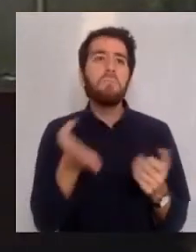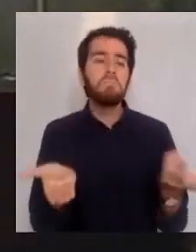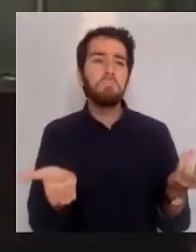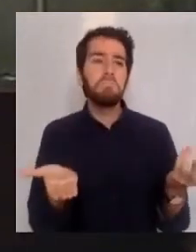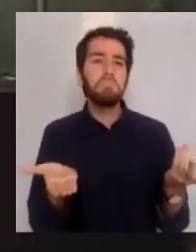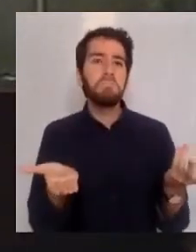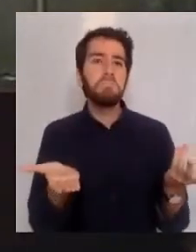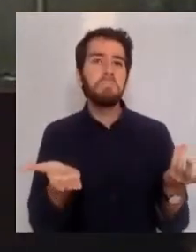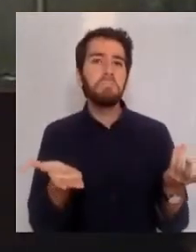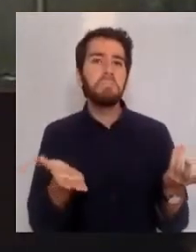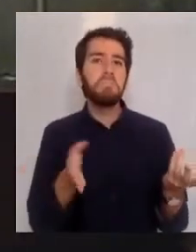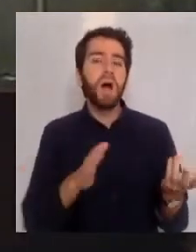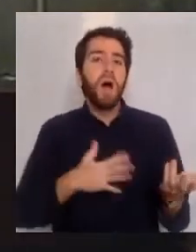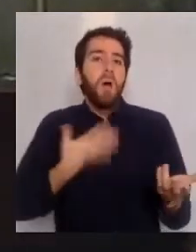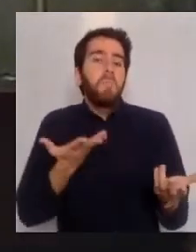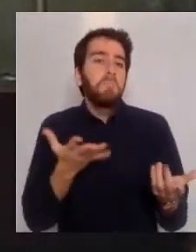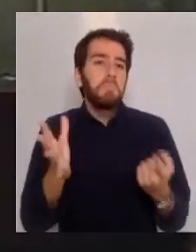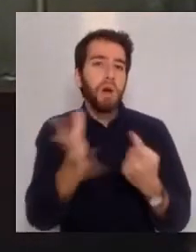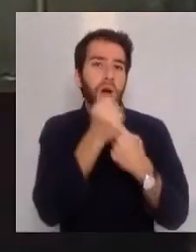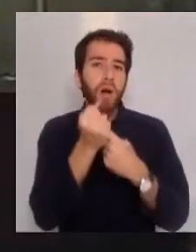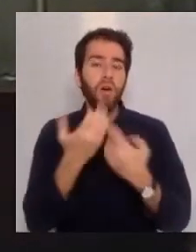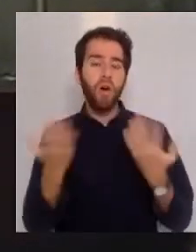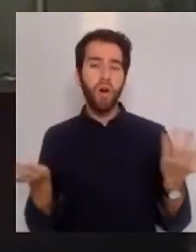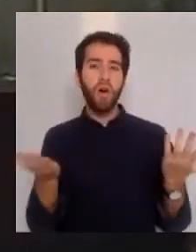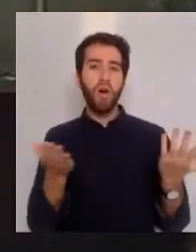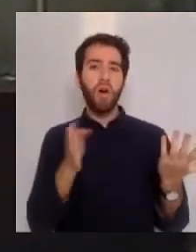podem trobar?